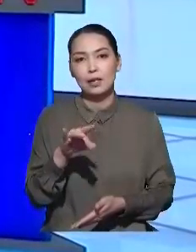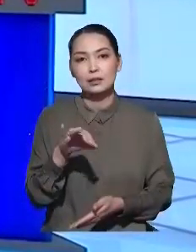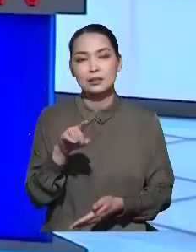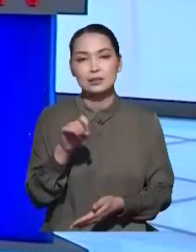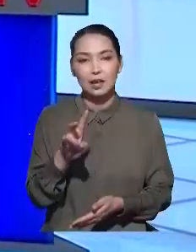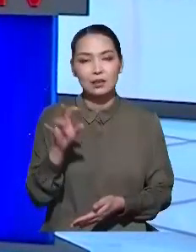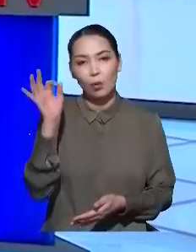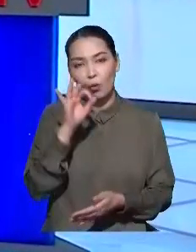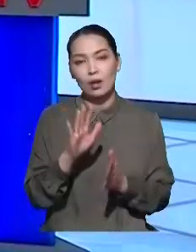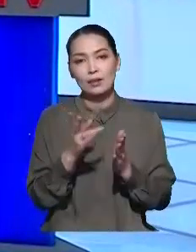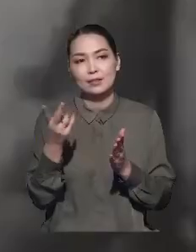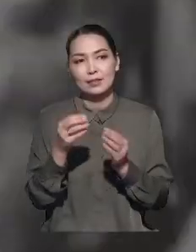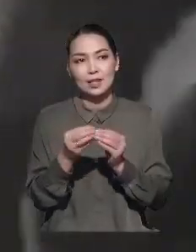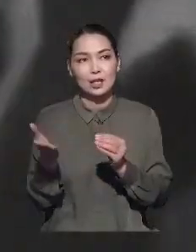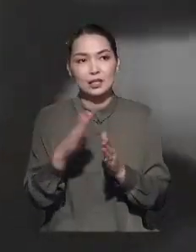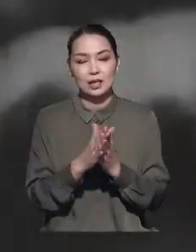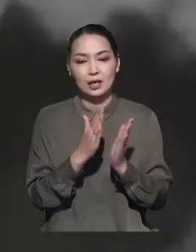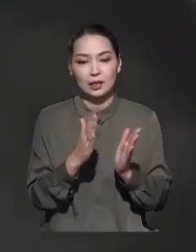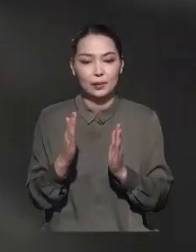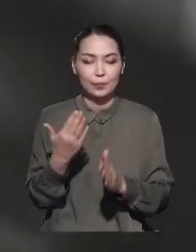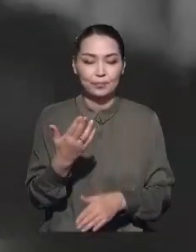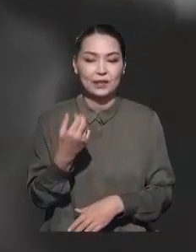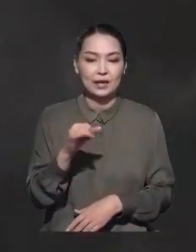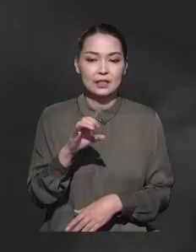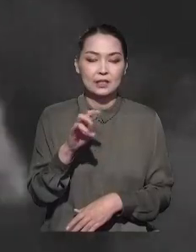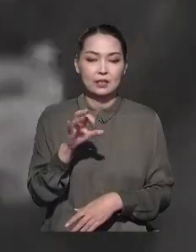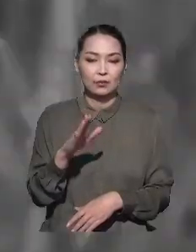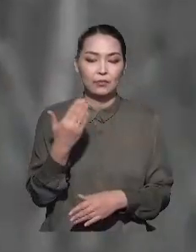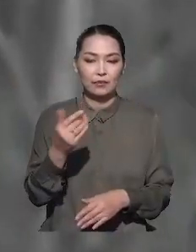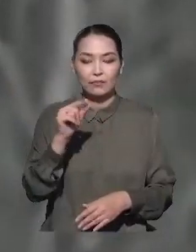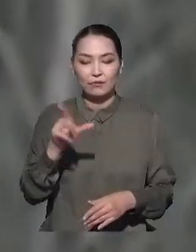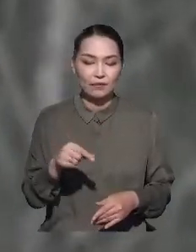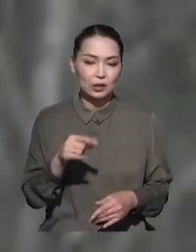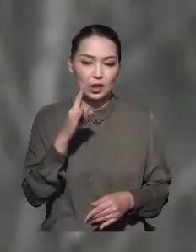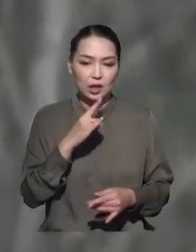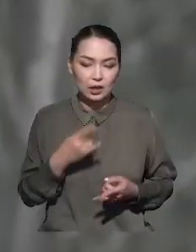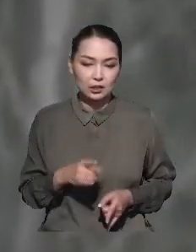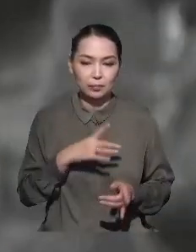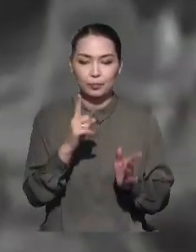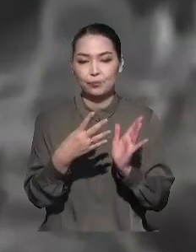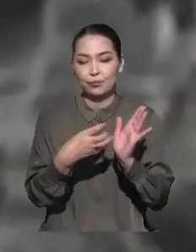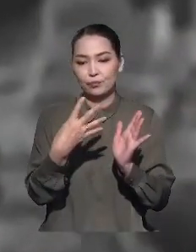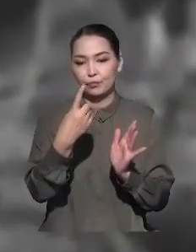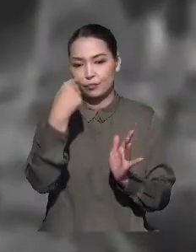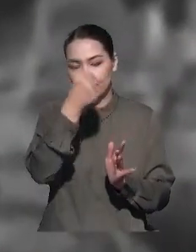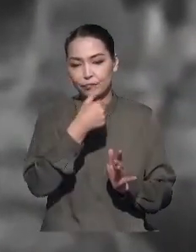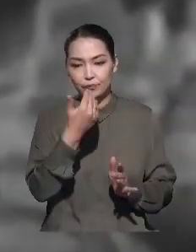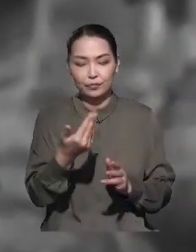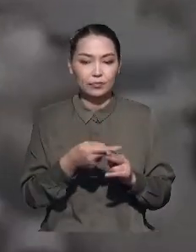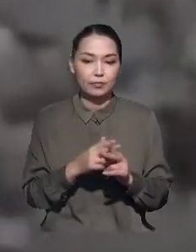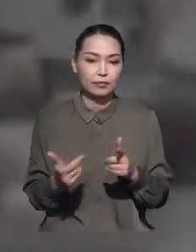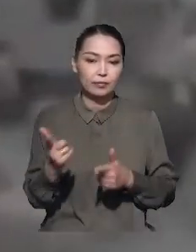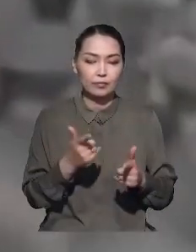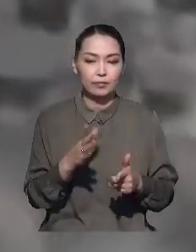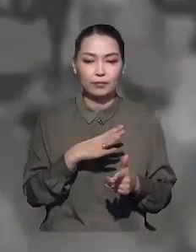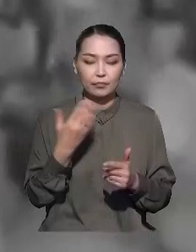Ирина кунина продолжит Касым кайсенов родился в Восточном Казахстане в 1941 году после спецподготовки был